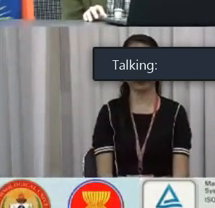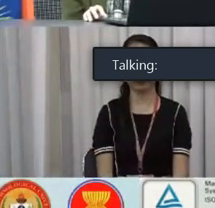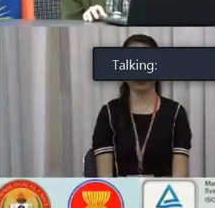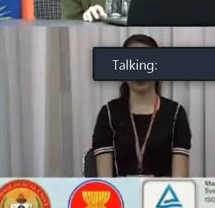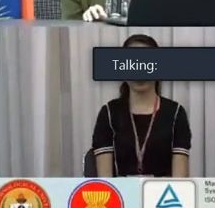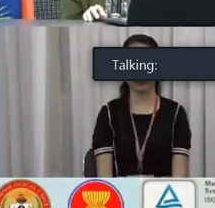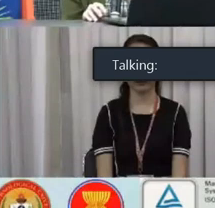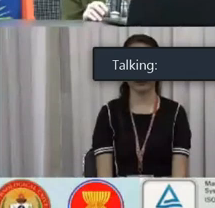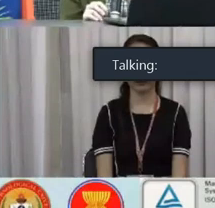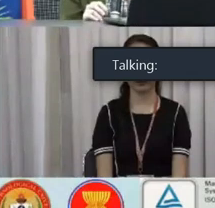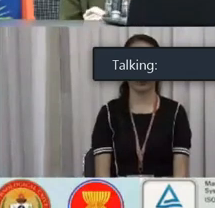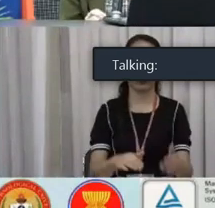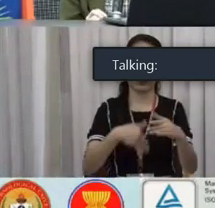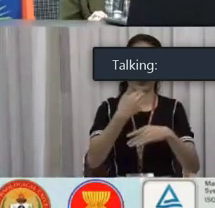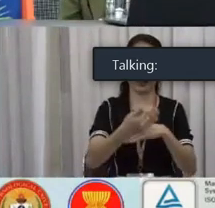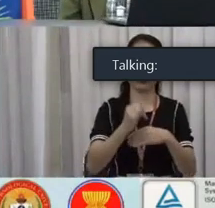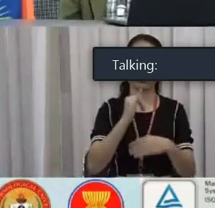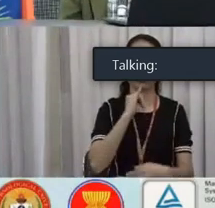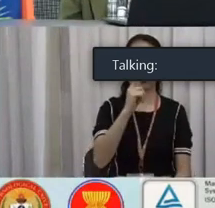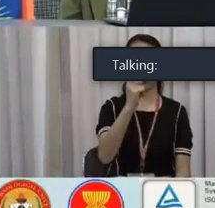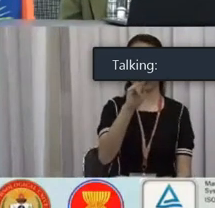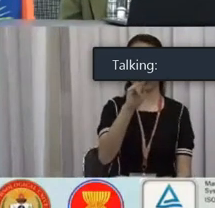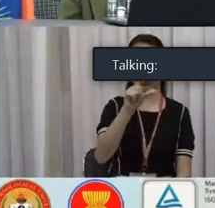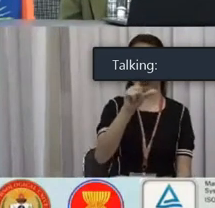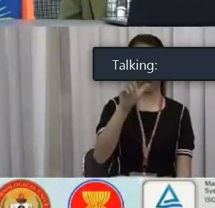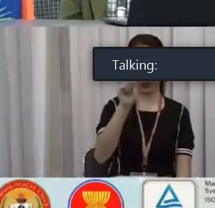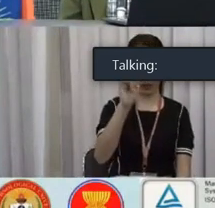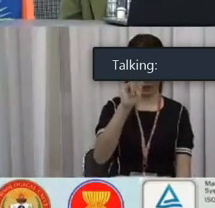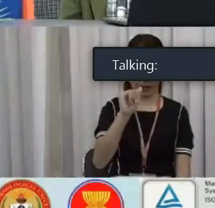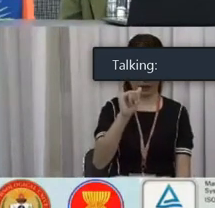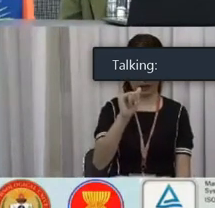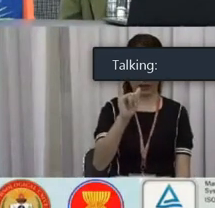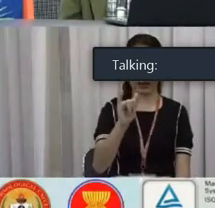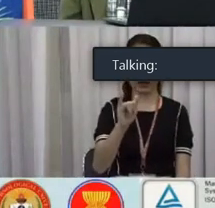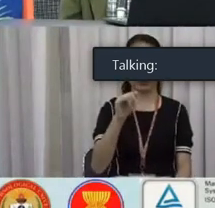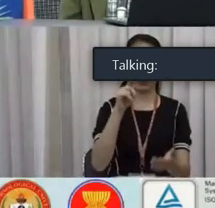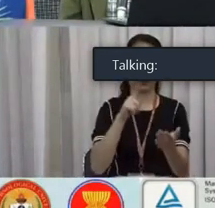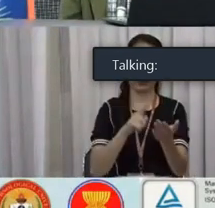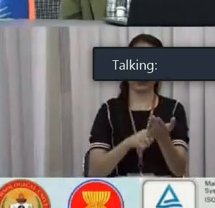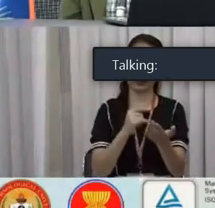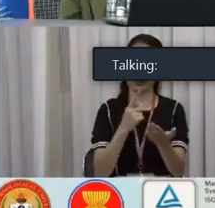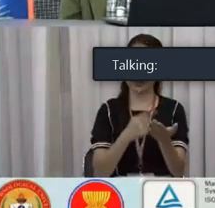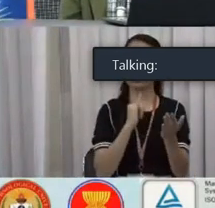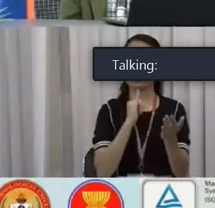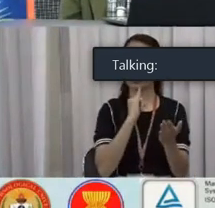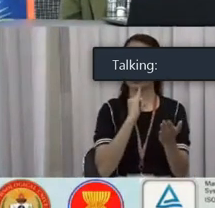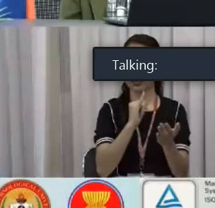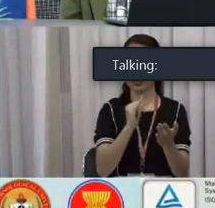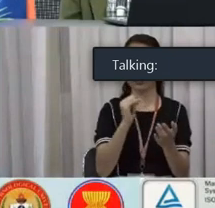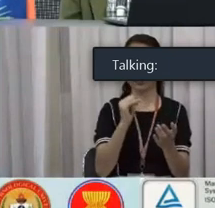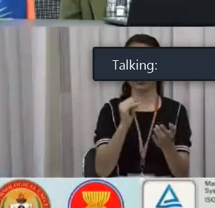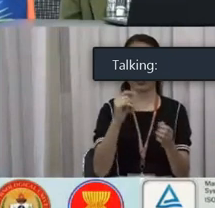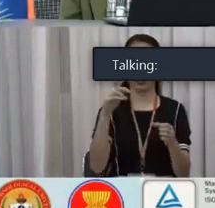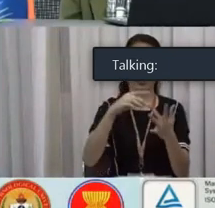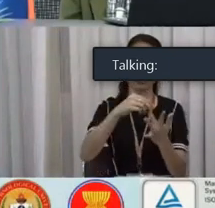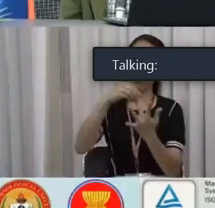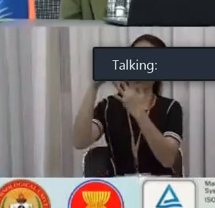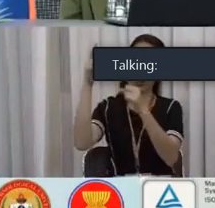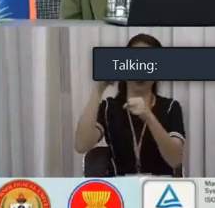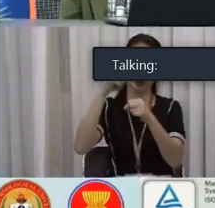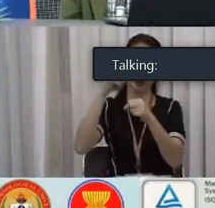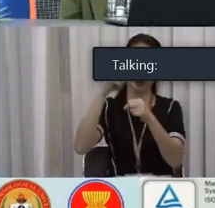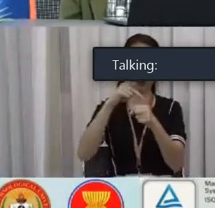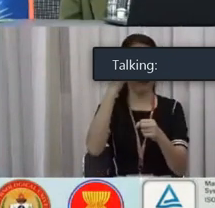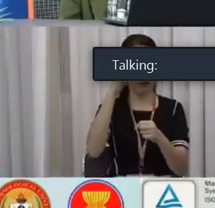Okay, tulay. Tulong at alalay sa taong may kapansanan. This is a special program for persons with